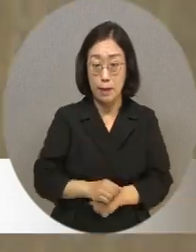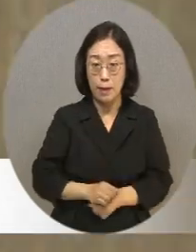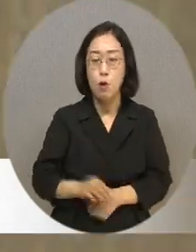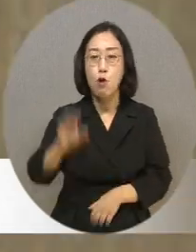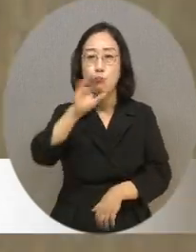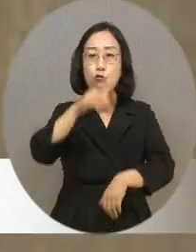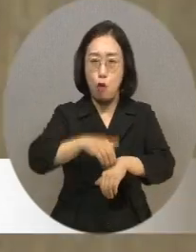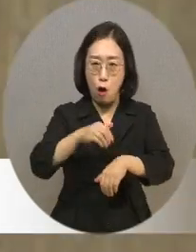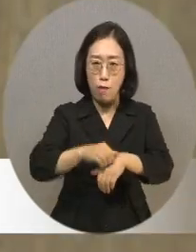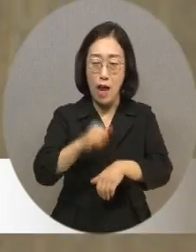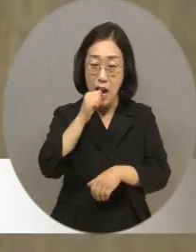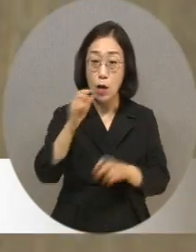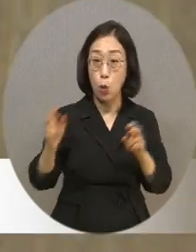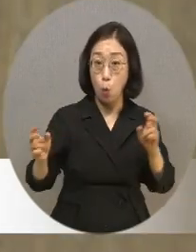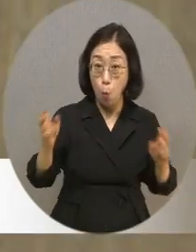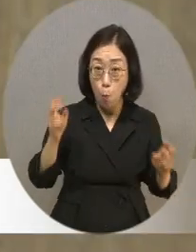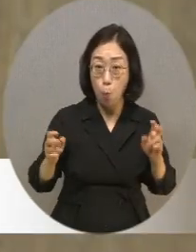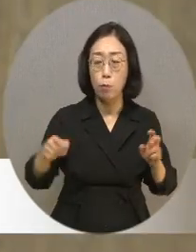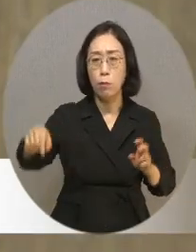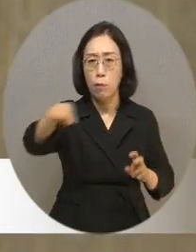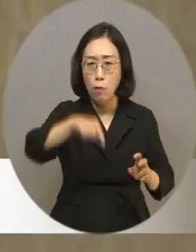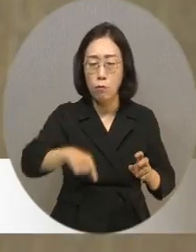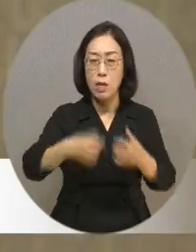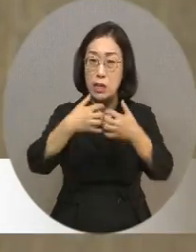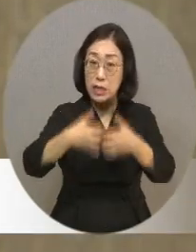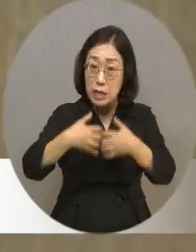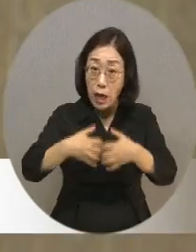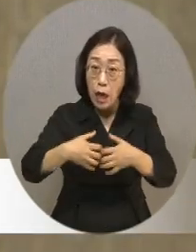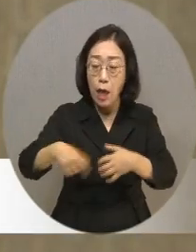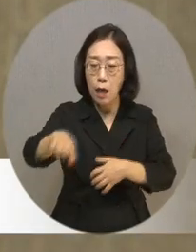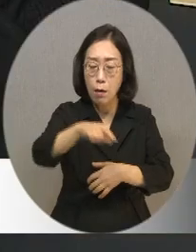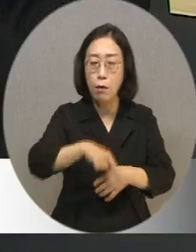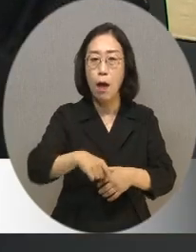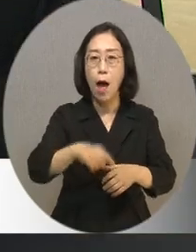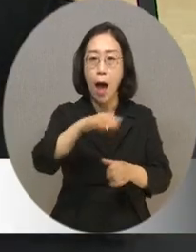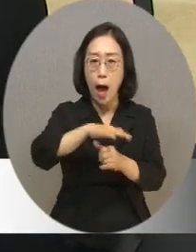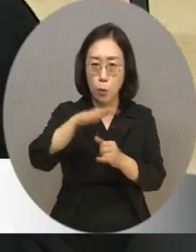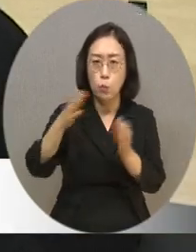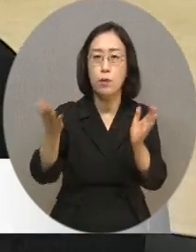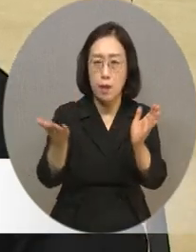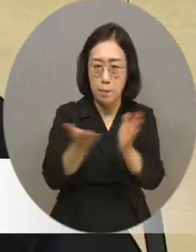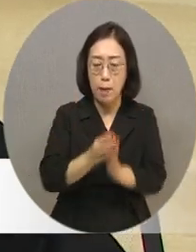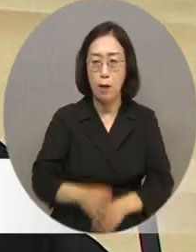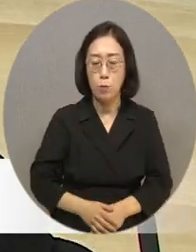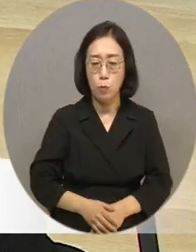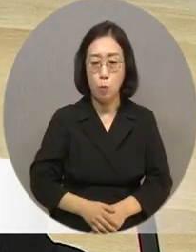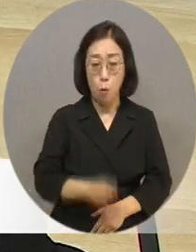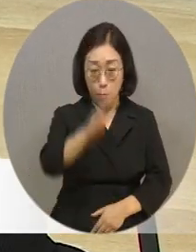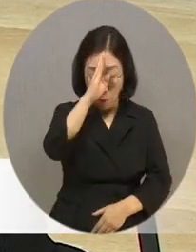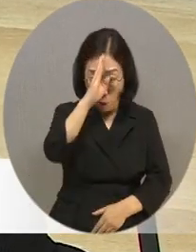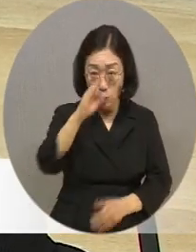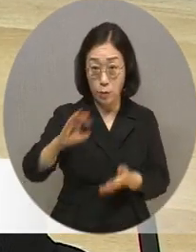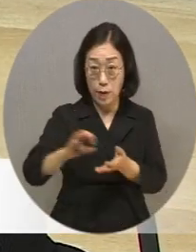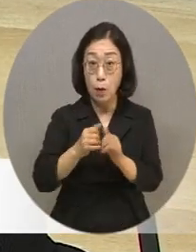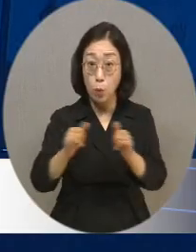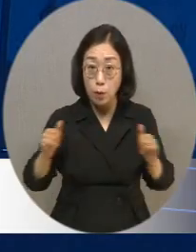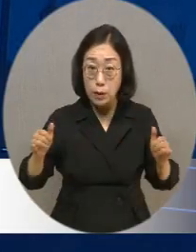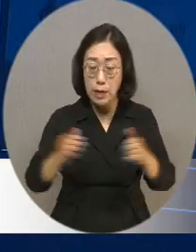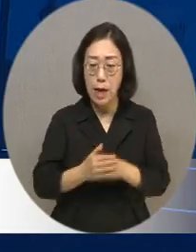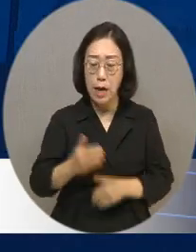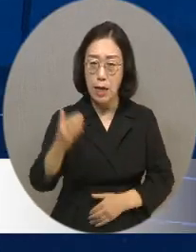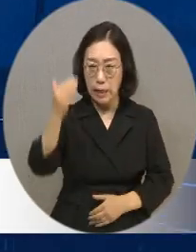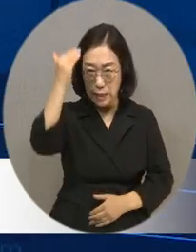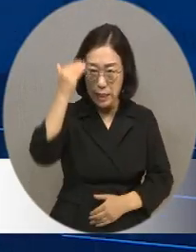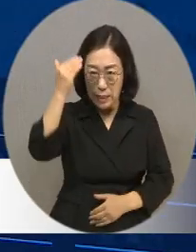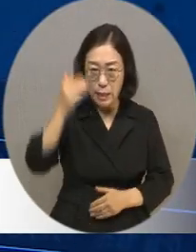로봇은 보행장애를 가진 아동들에게 최적화되어 있습니다. 또한 환자와 사용자의 신체 데이터를